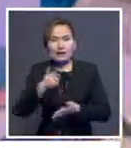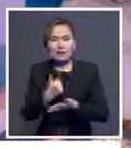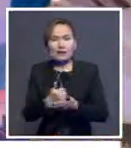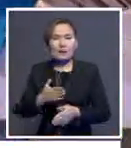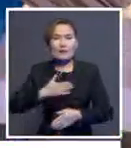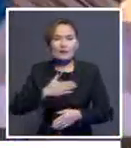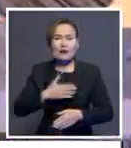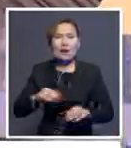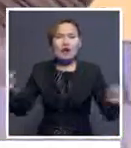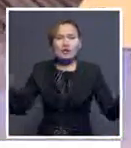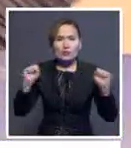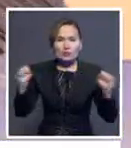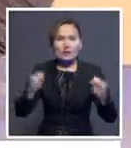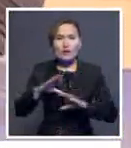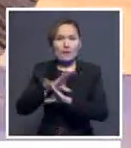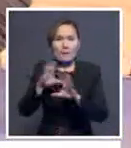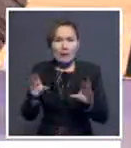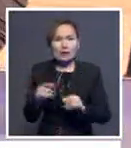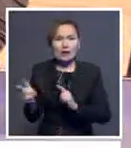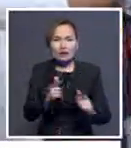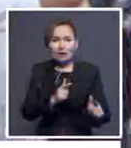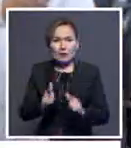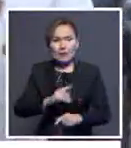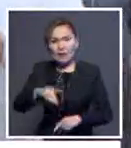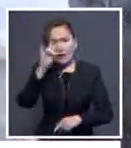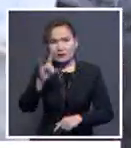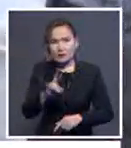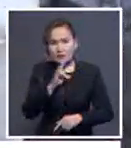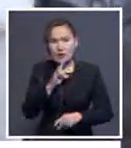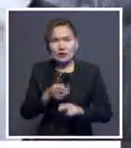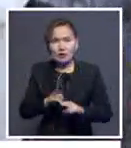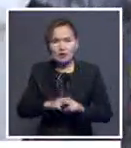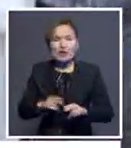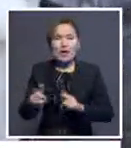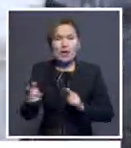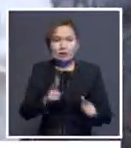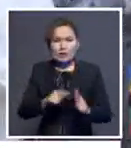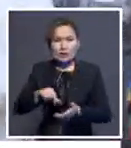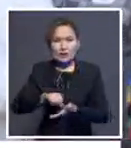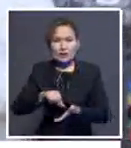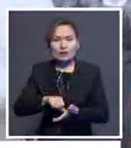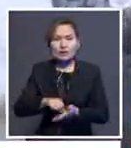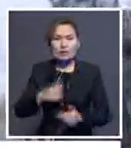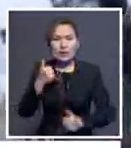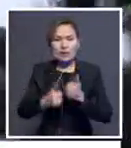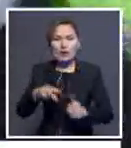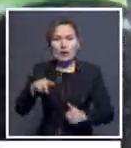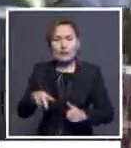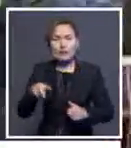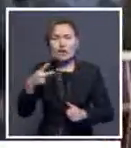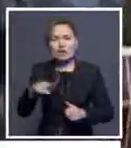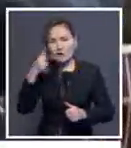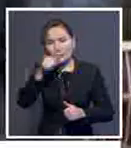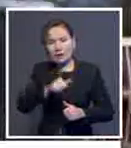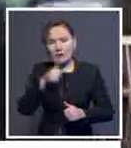Алексей Полторанин, Дмитрий Рейхард, Денис Тенсенді отандасымызға артылып отыр. Сондай-ақ 2020 жылы Токиода өтетін Жаздық